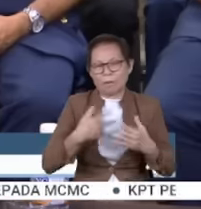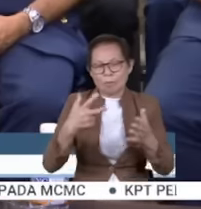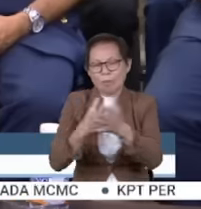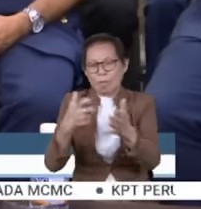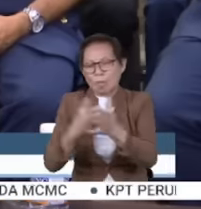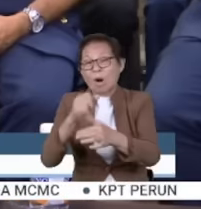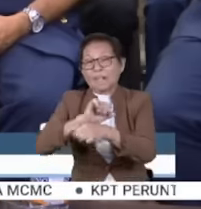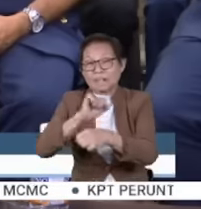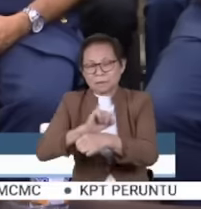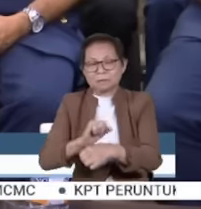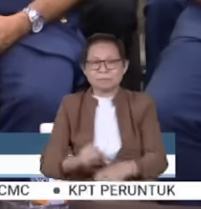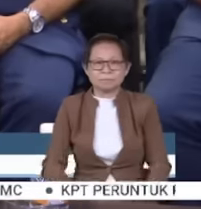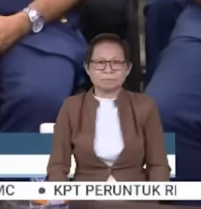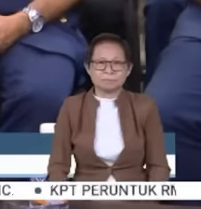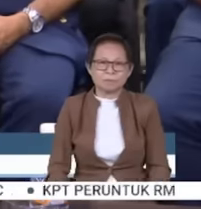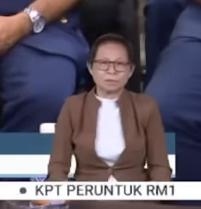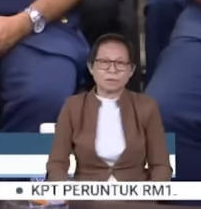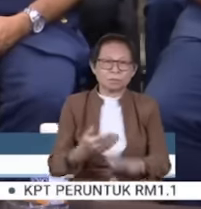sebelum ini